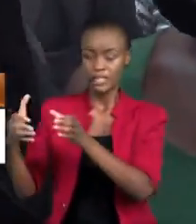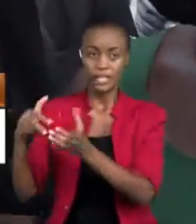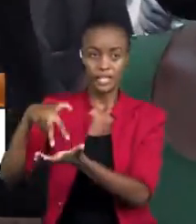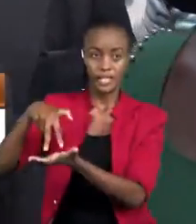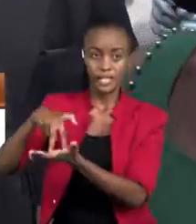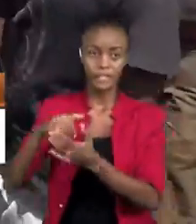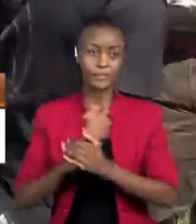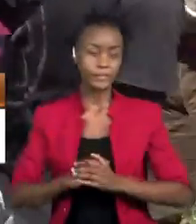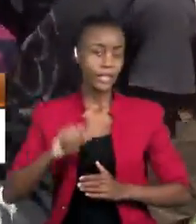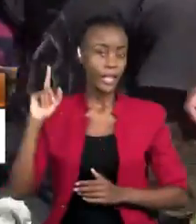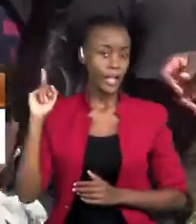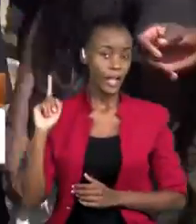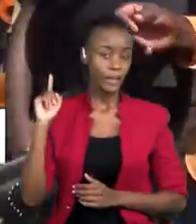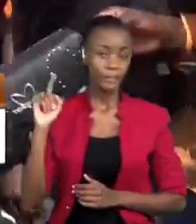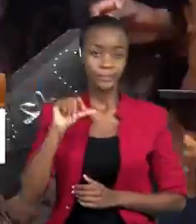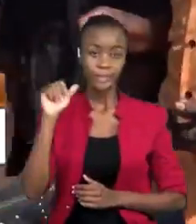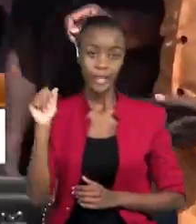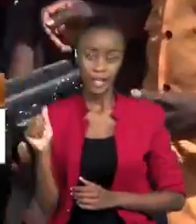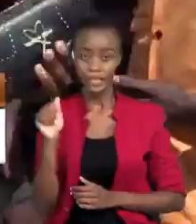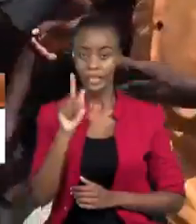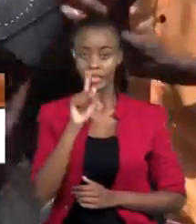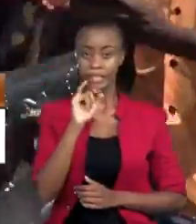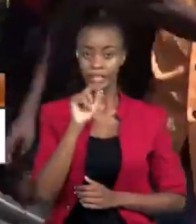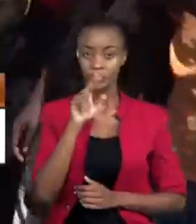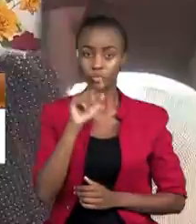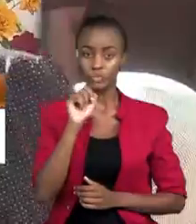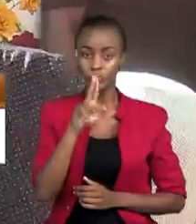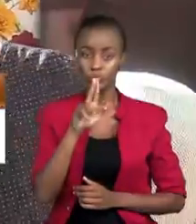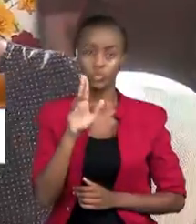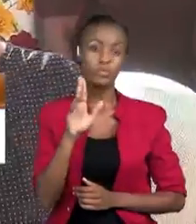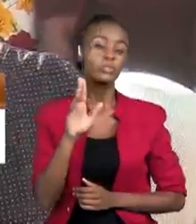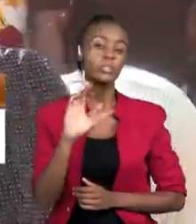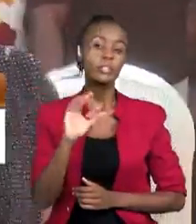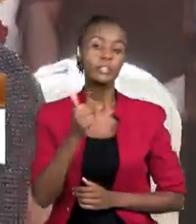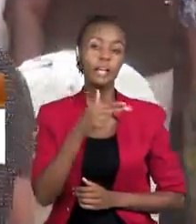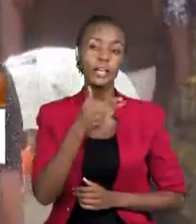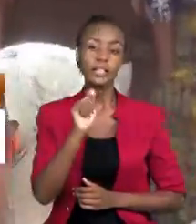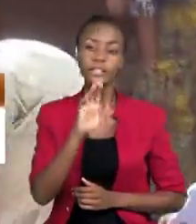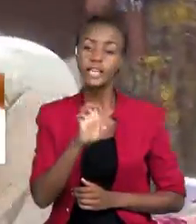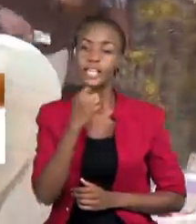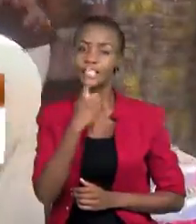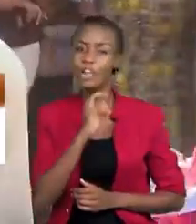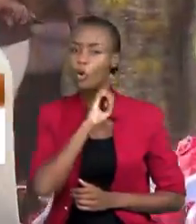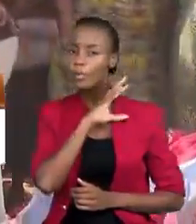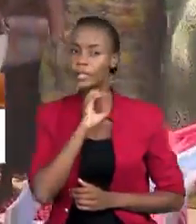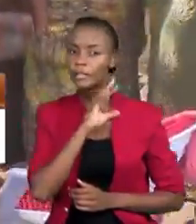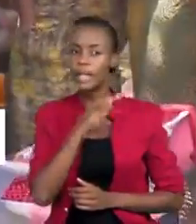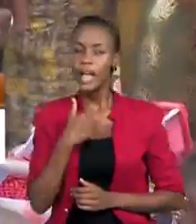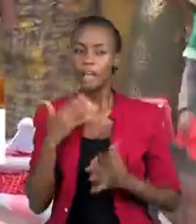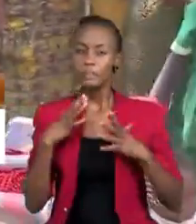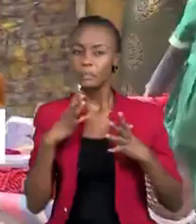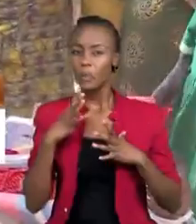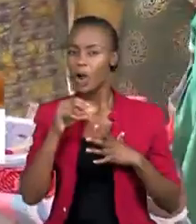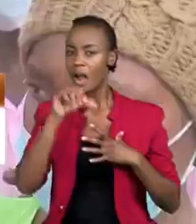Kitutu Chache Kusini Richard Momoima ameelezea madai kwamba viongozi kutoka eneo mengine ya nchi wanajaribu kusababisha